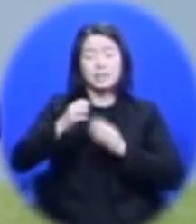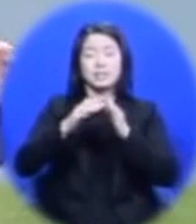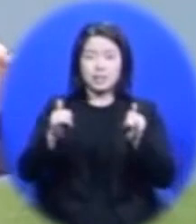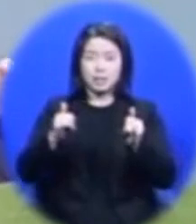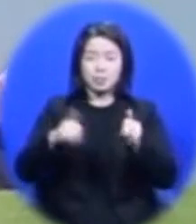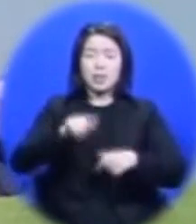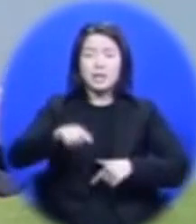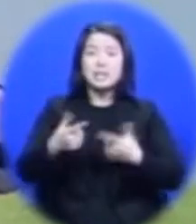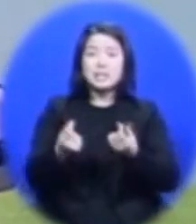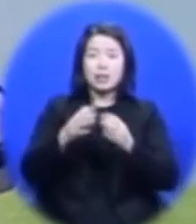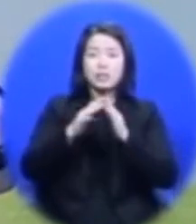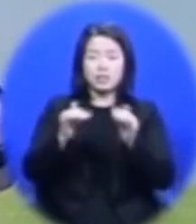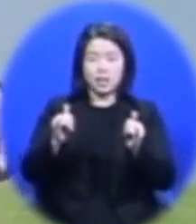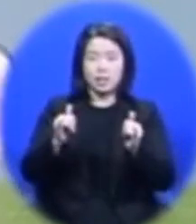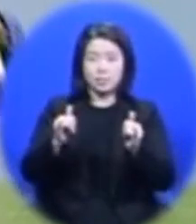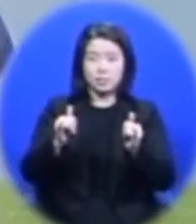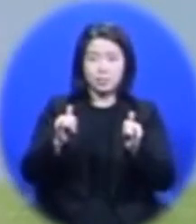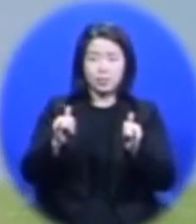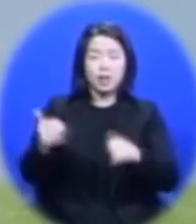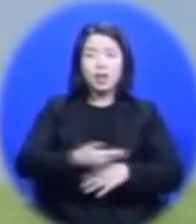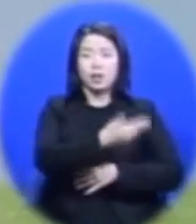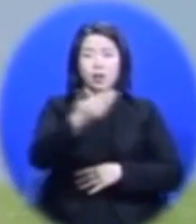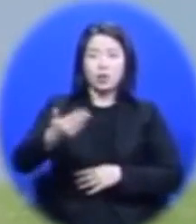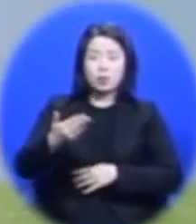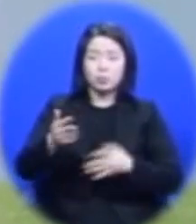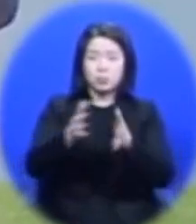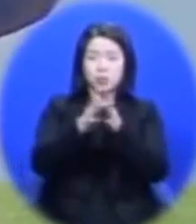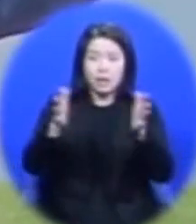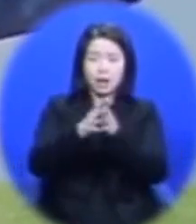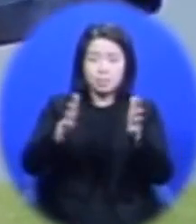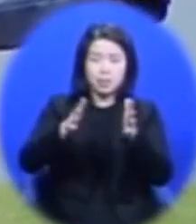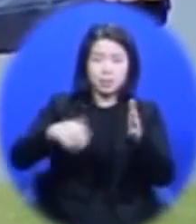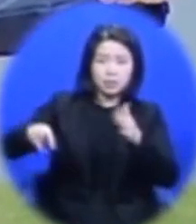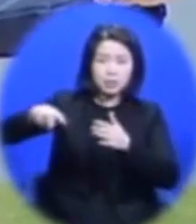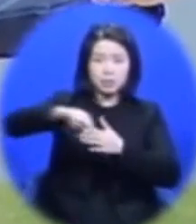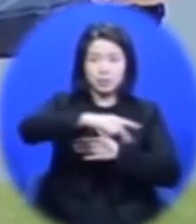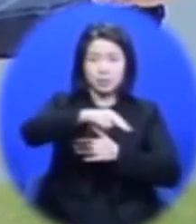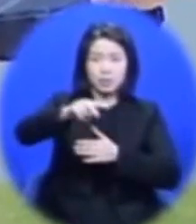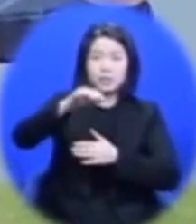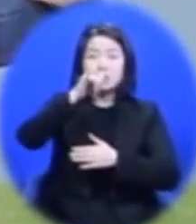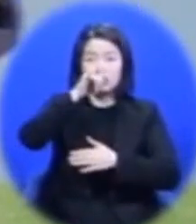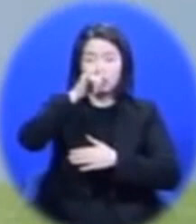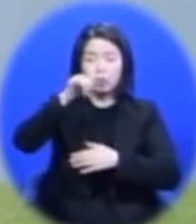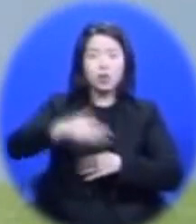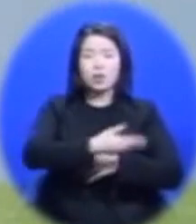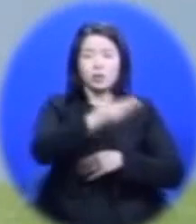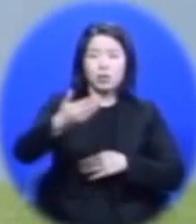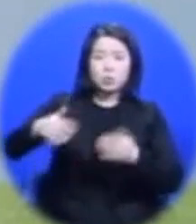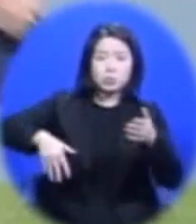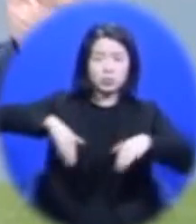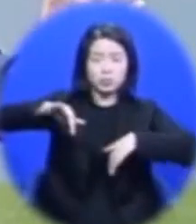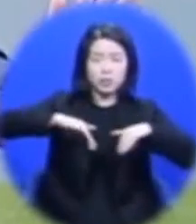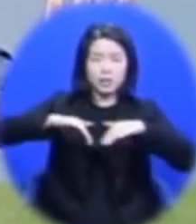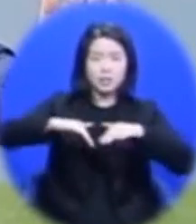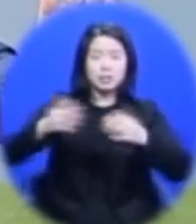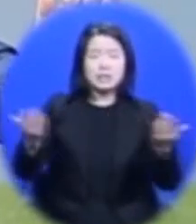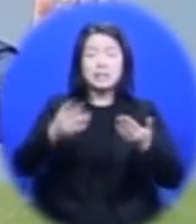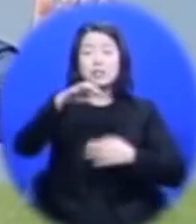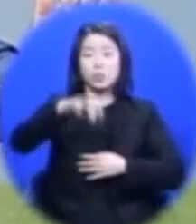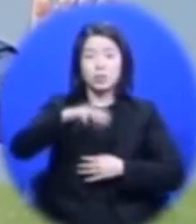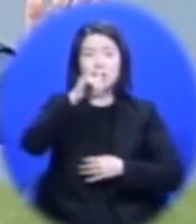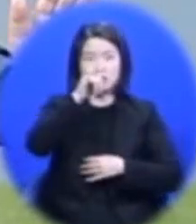사람, 이런 사람이 여러분 사는 아파트 단지를 걸어 다니고 있어요. 여러분이 다니는 직장에 그런 사람이